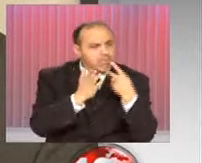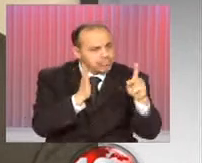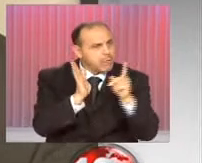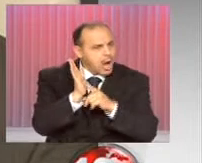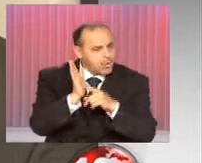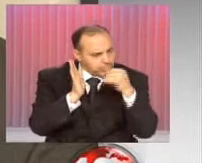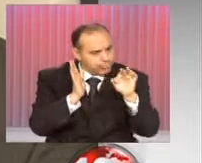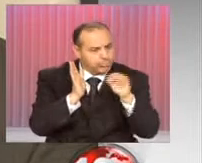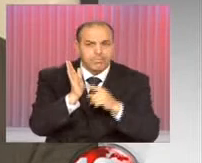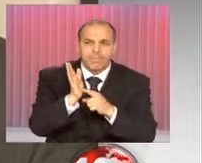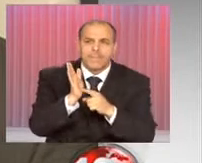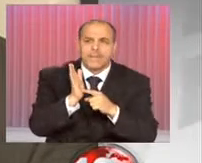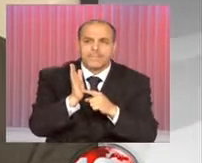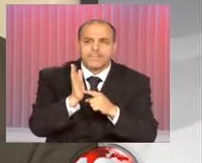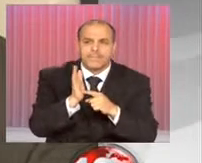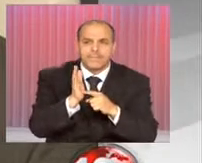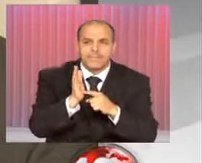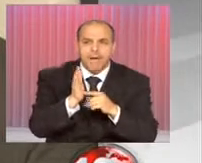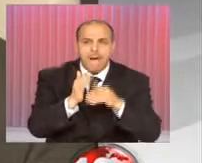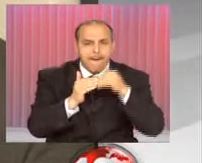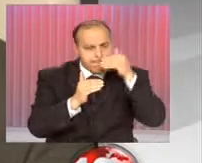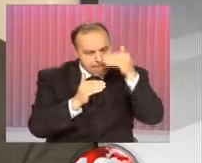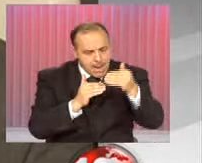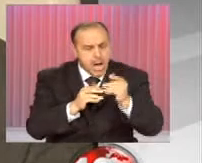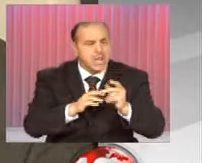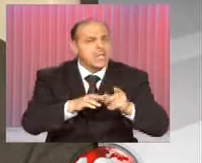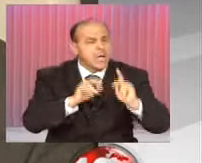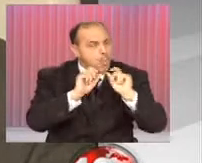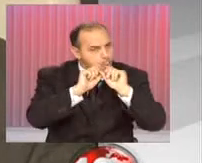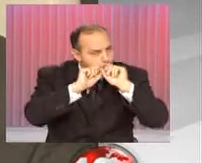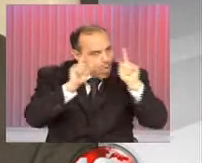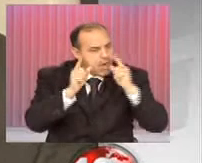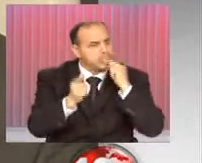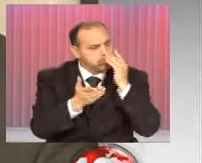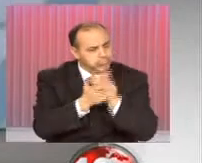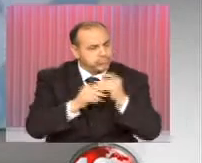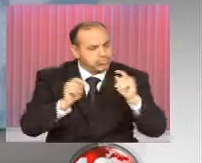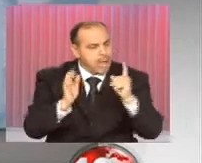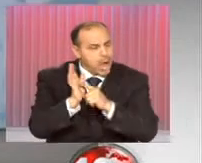حتى تظهر للغير أكثر وضوح وأكثر شفافية.